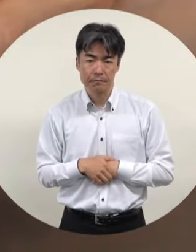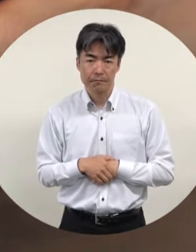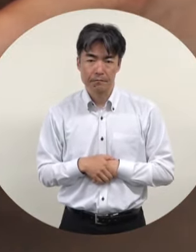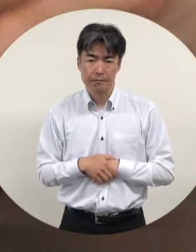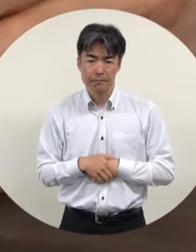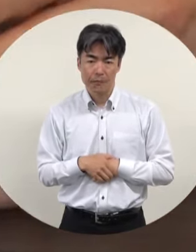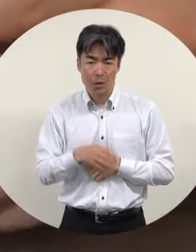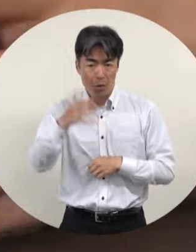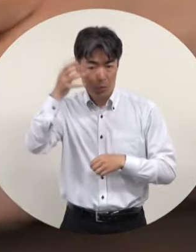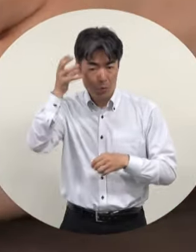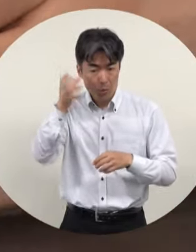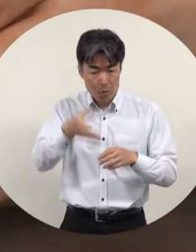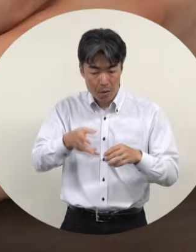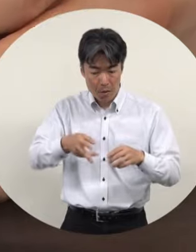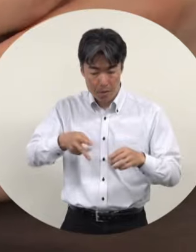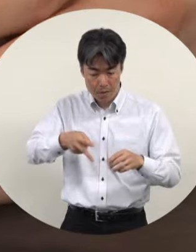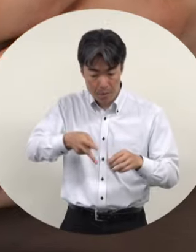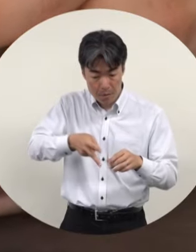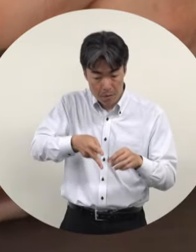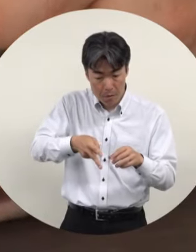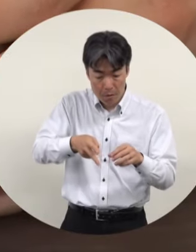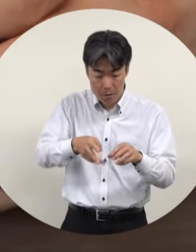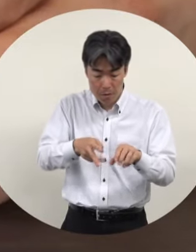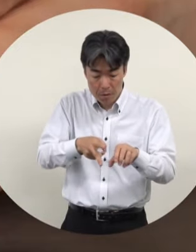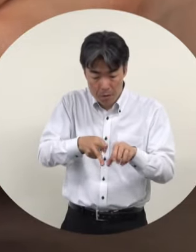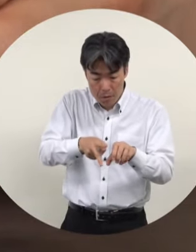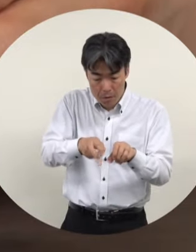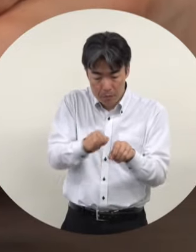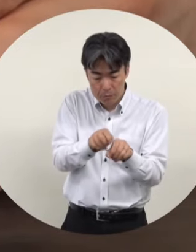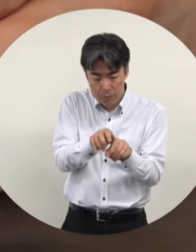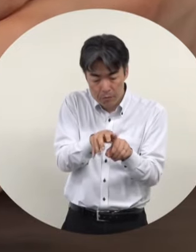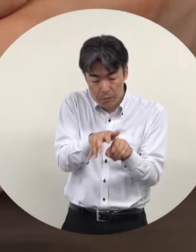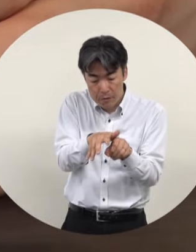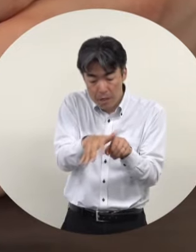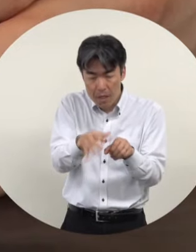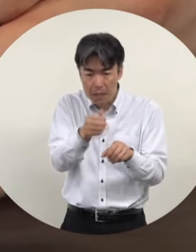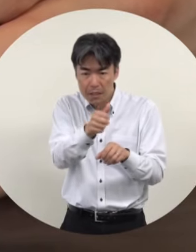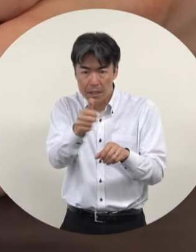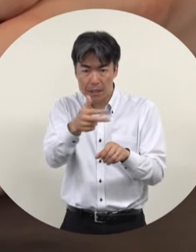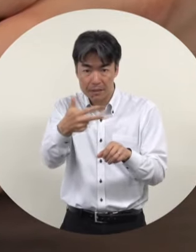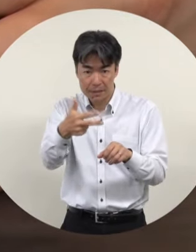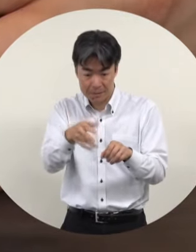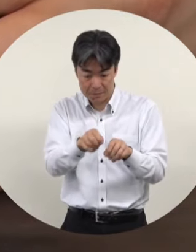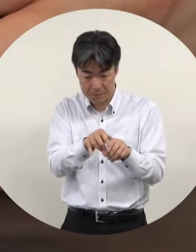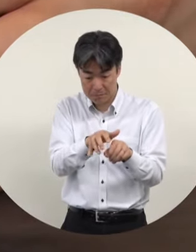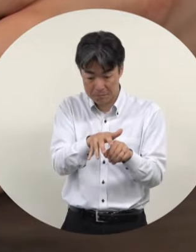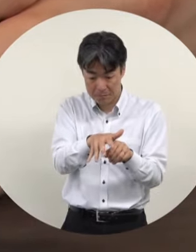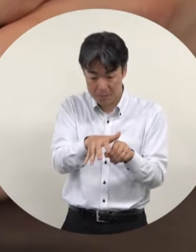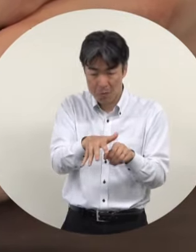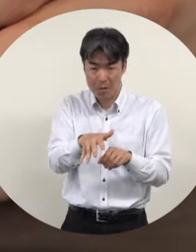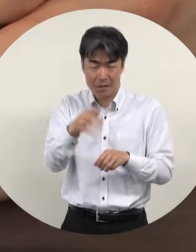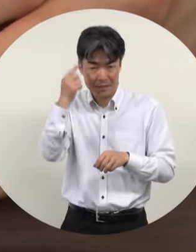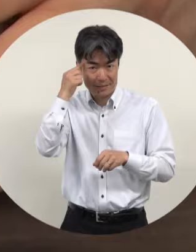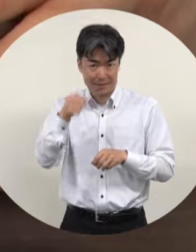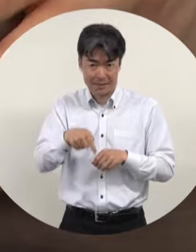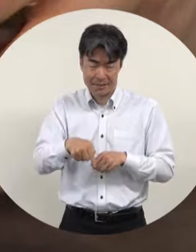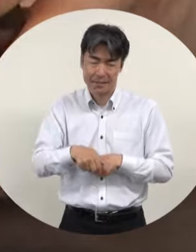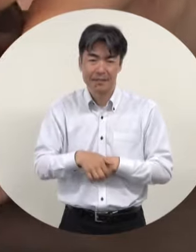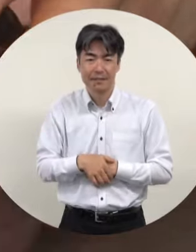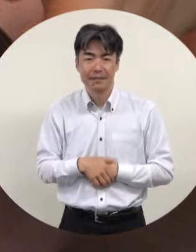あ、すごい、お箸を入れるとじんわり中の大根からお出汁が、楽し